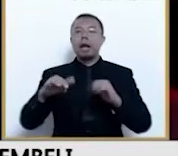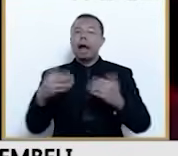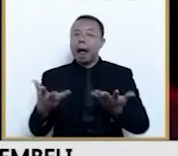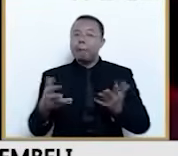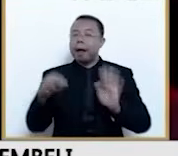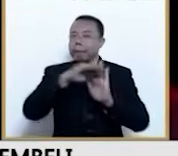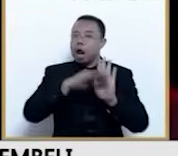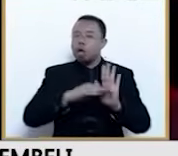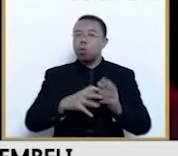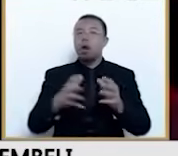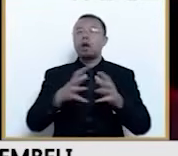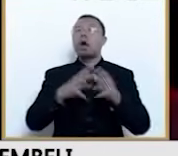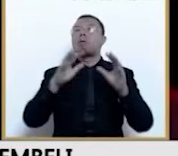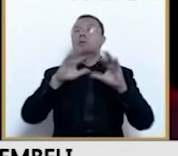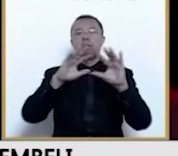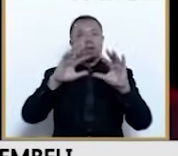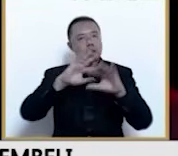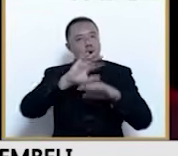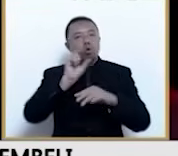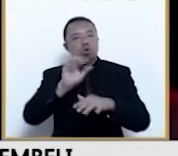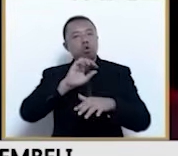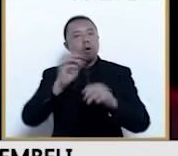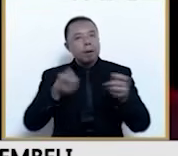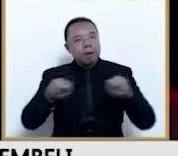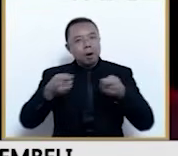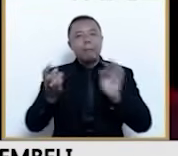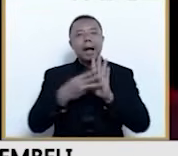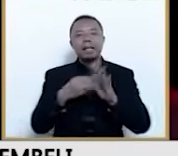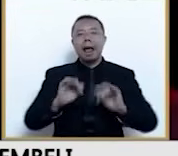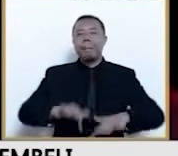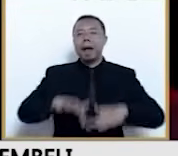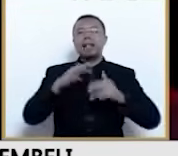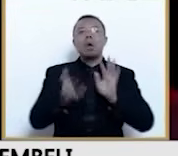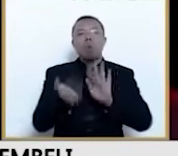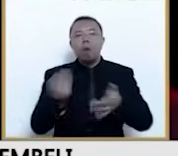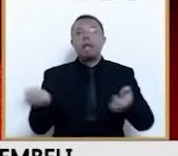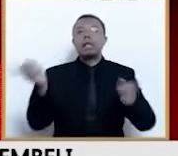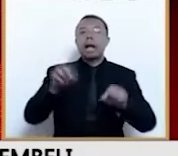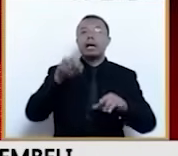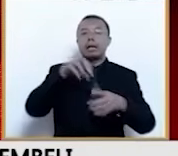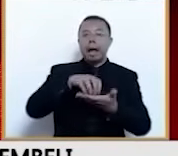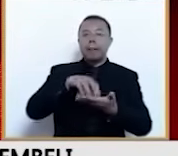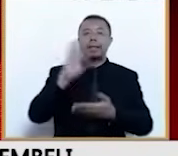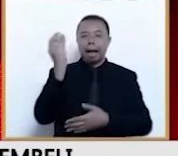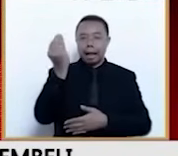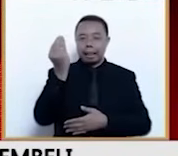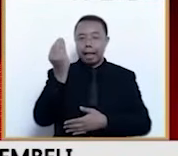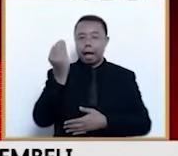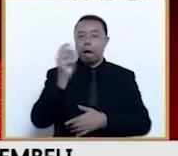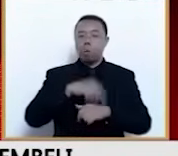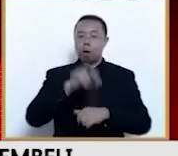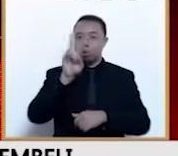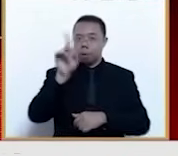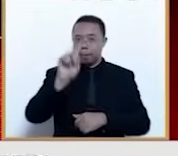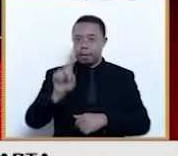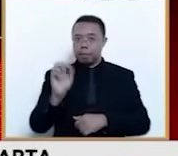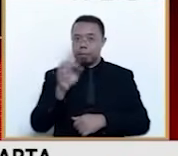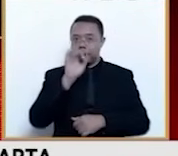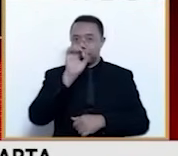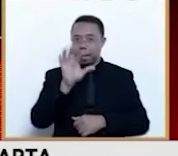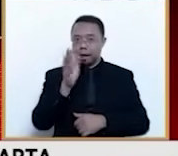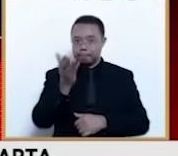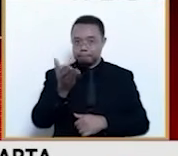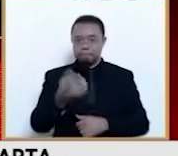holistik dan terukur dalam menangani banjir yang terus melanda Jakarta? Waktunya 2 menit sejak Bapak berbicara,